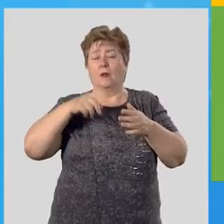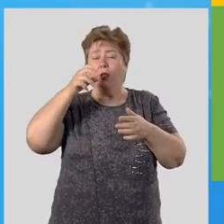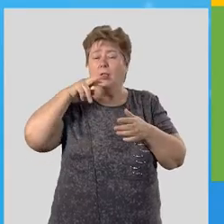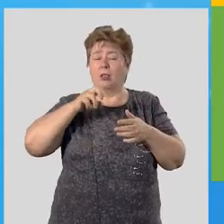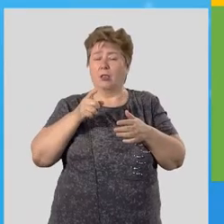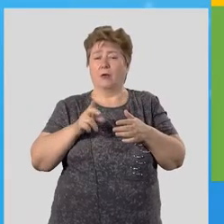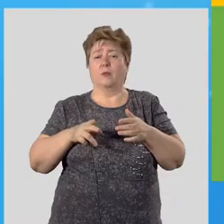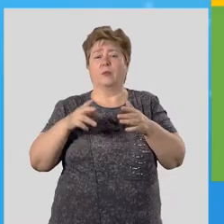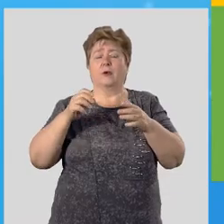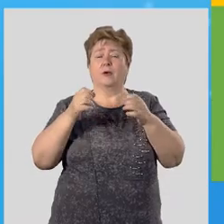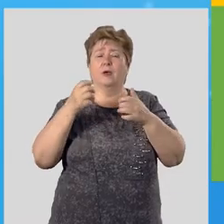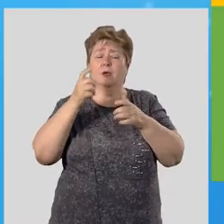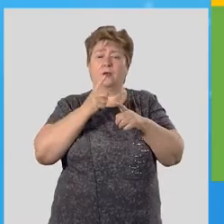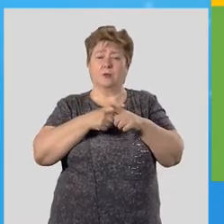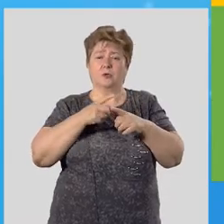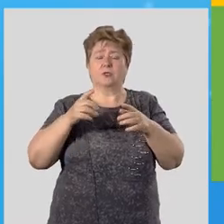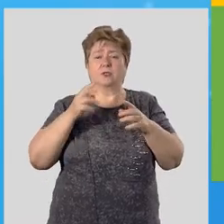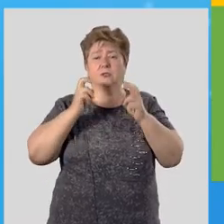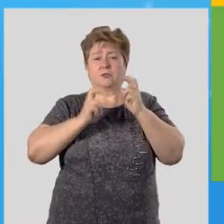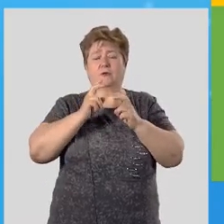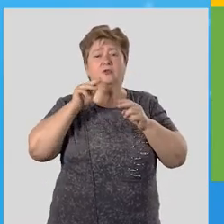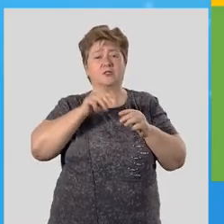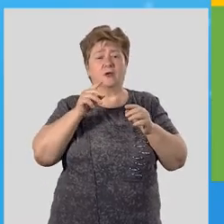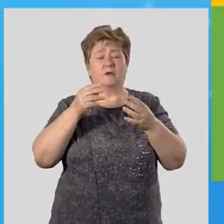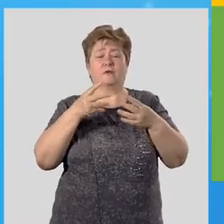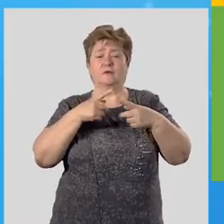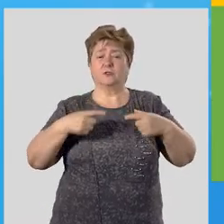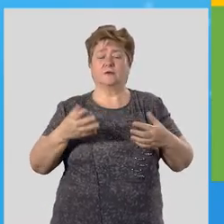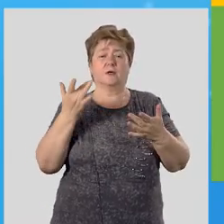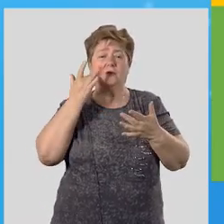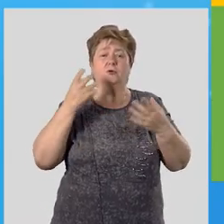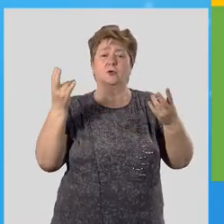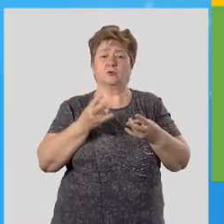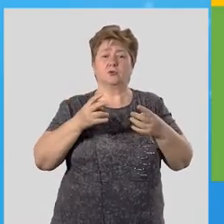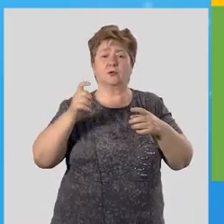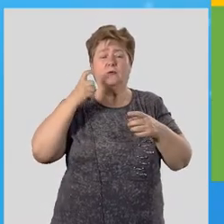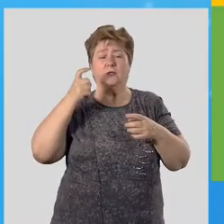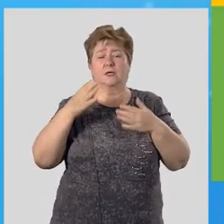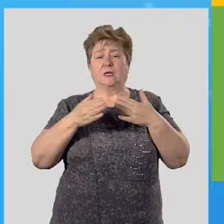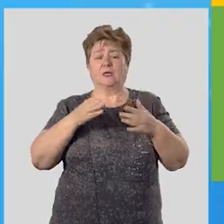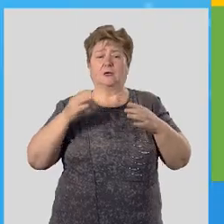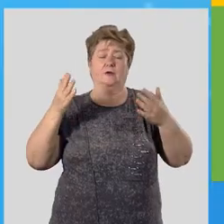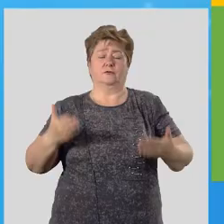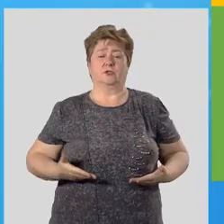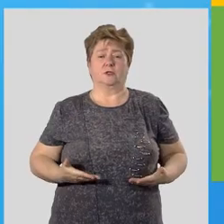и на химических заводах те вещества, которые нужны в хозяйстве или в